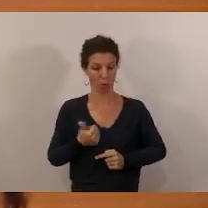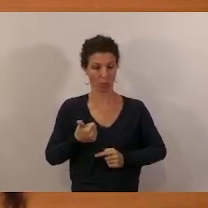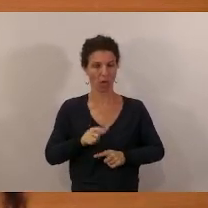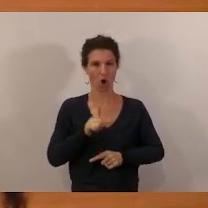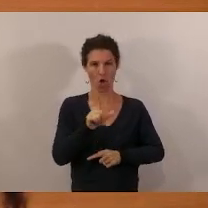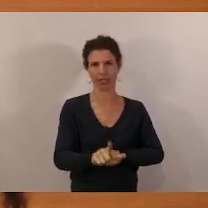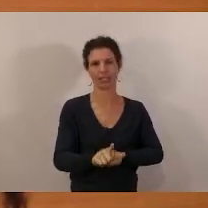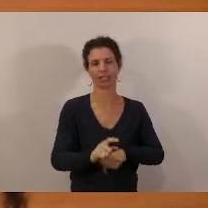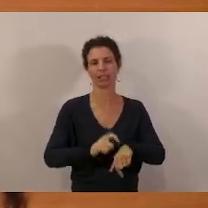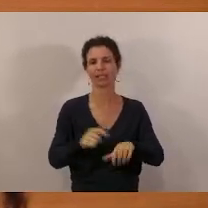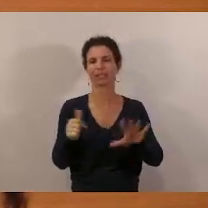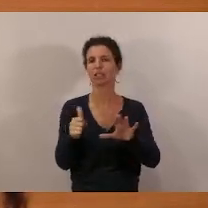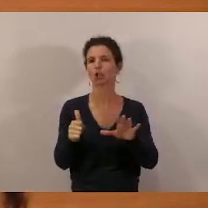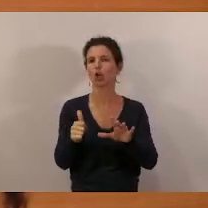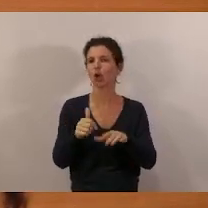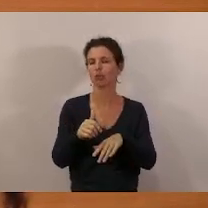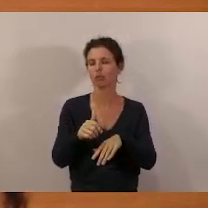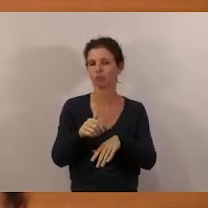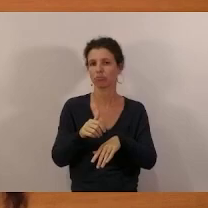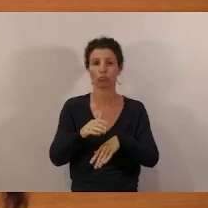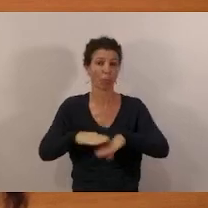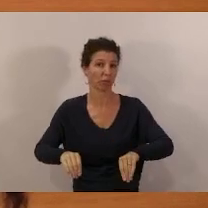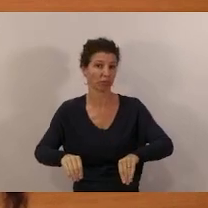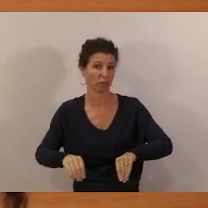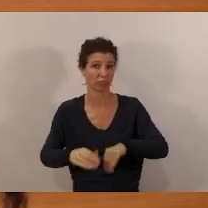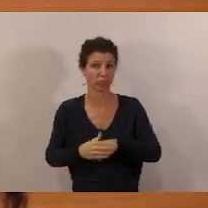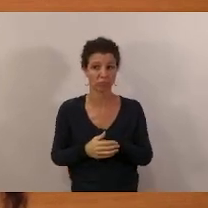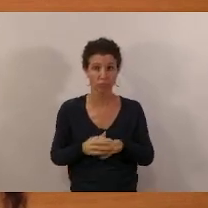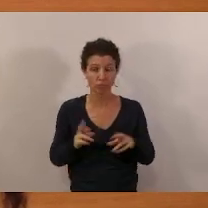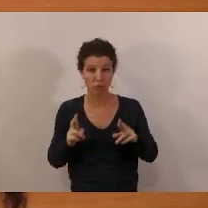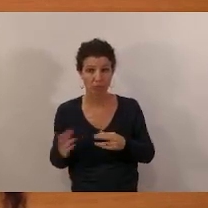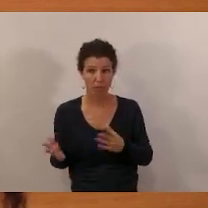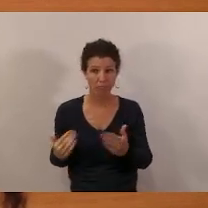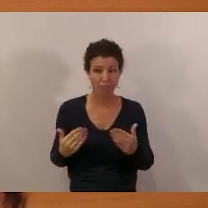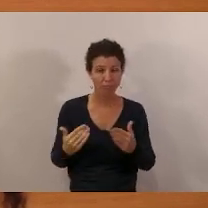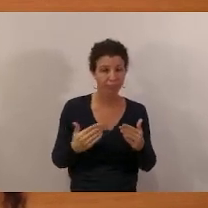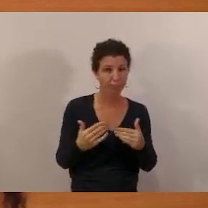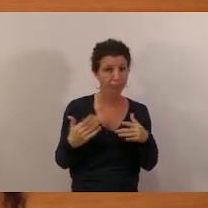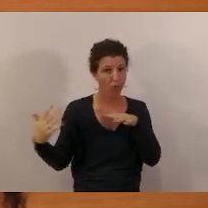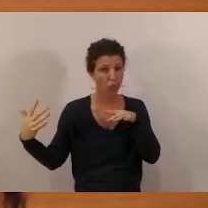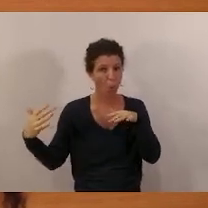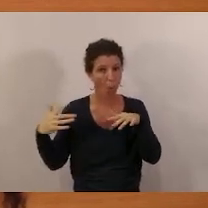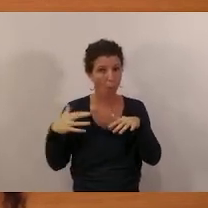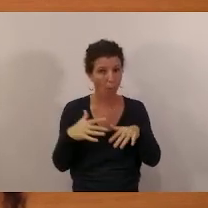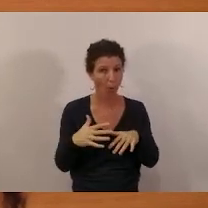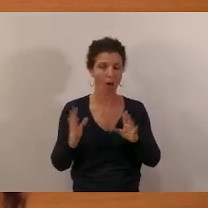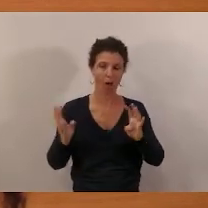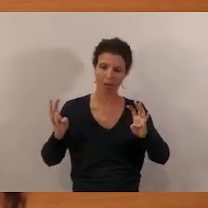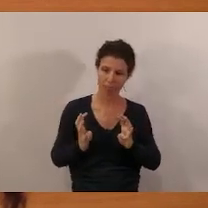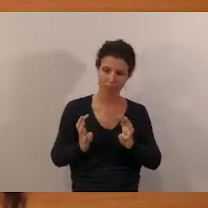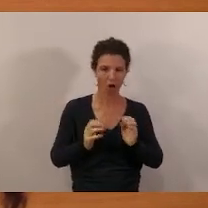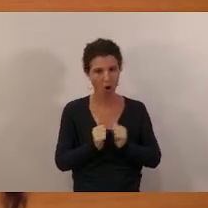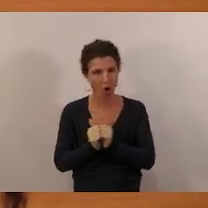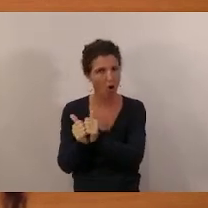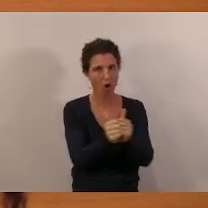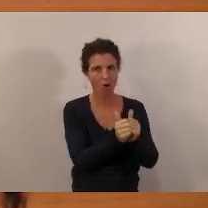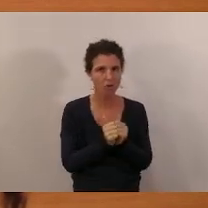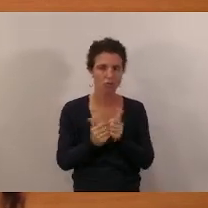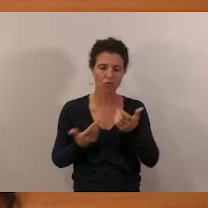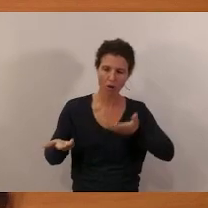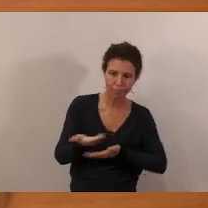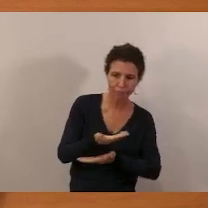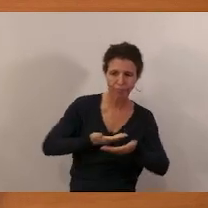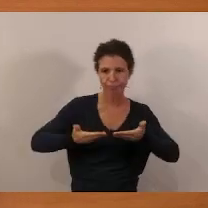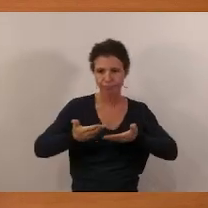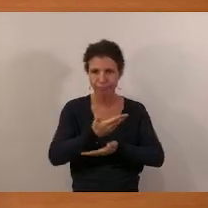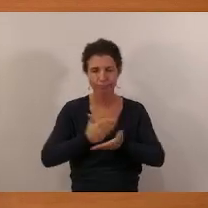sur place. Donc je vous invite évidemment à venir nombreux et nombreux à participer à cette concertation pour qu'on puisse tous ensemble définir